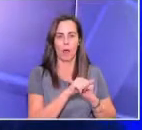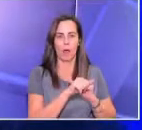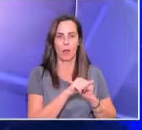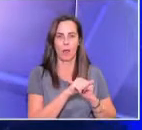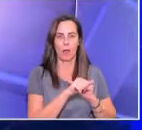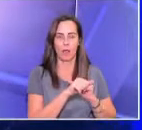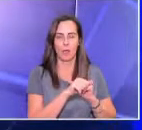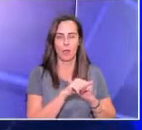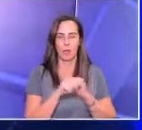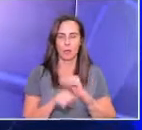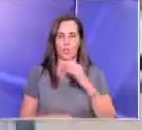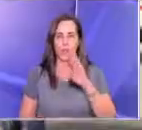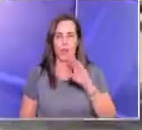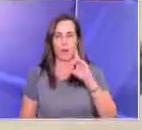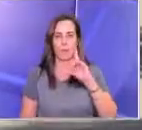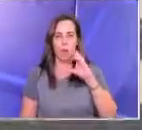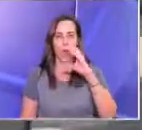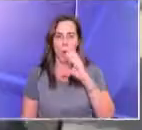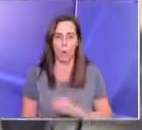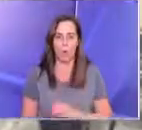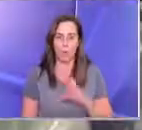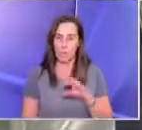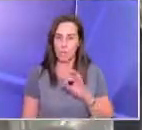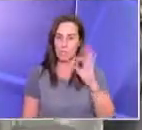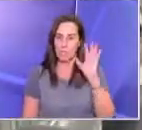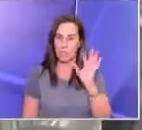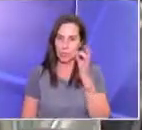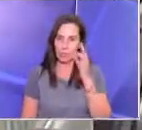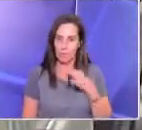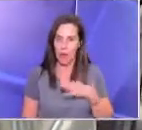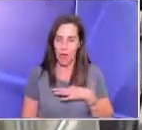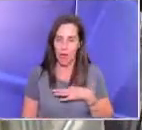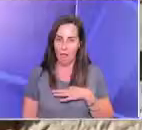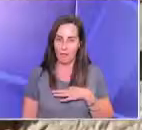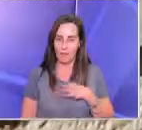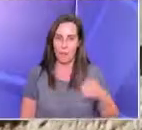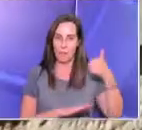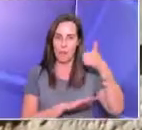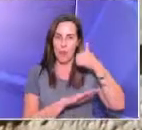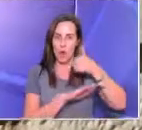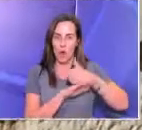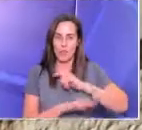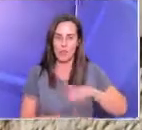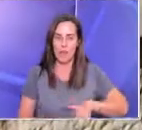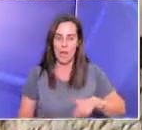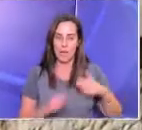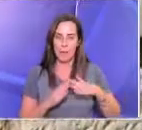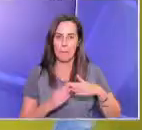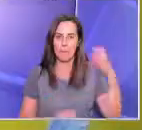של בלוך. כן, כן, כן. זאת אומרת שיש סיכוי, שימו לב חברים, שתעמוד בראש עיריית בית שמש,